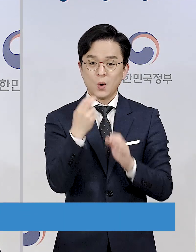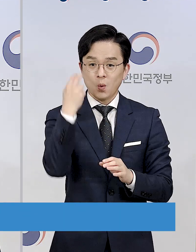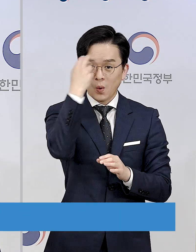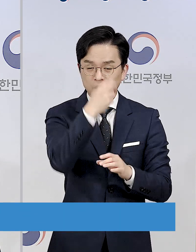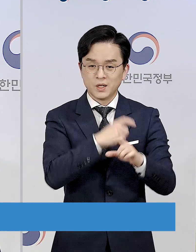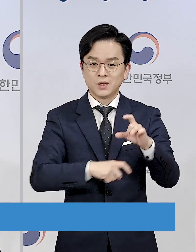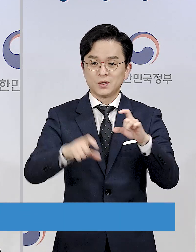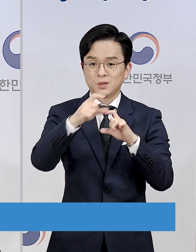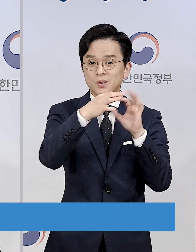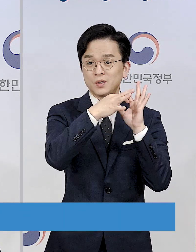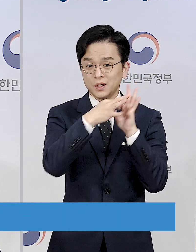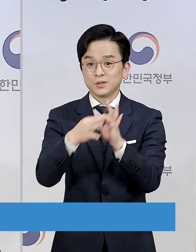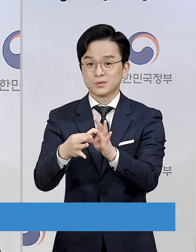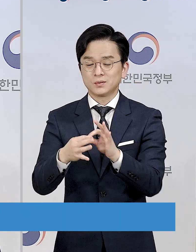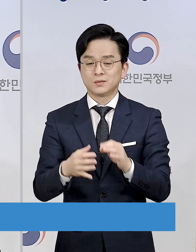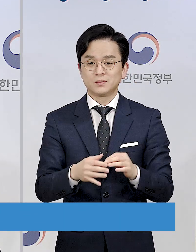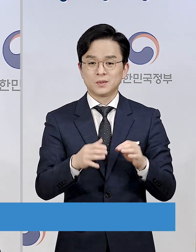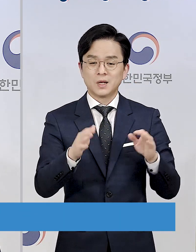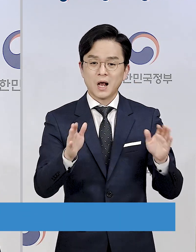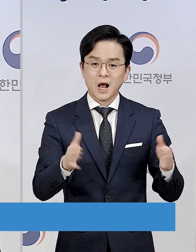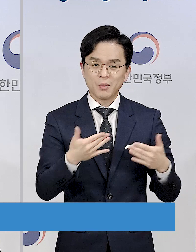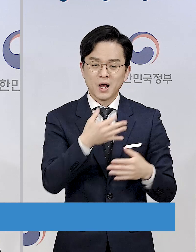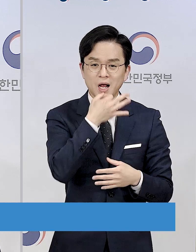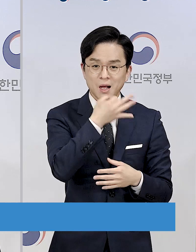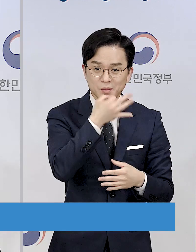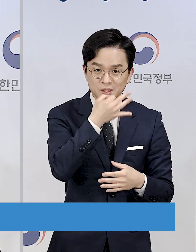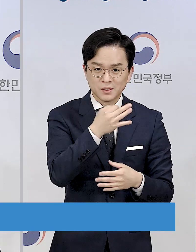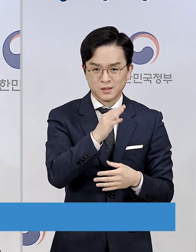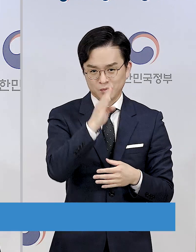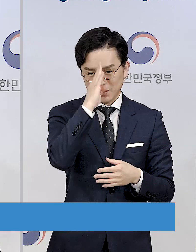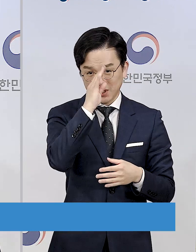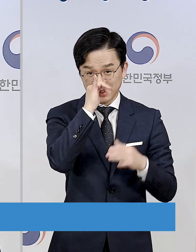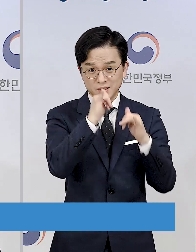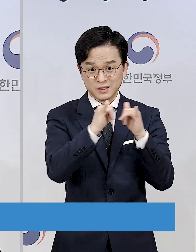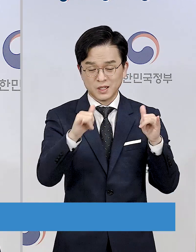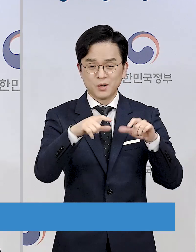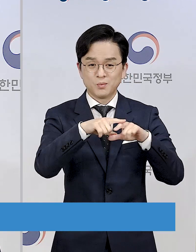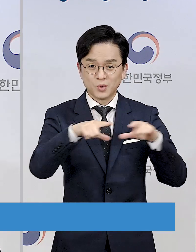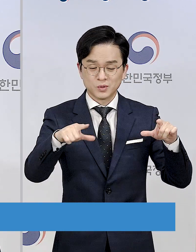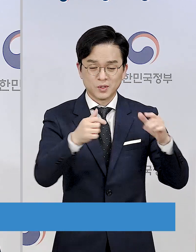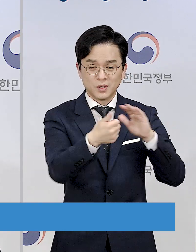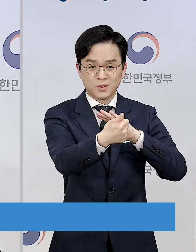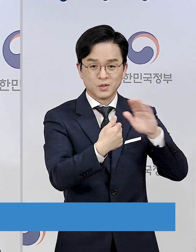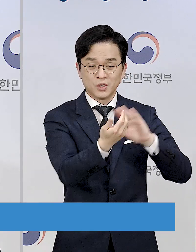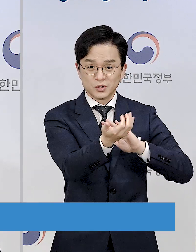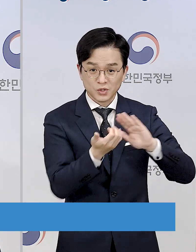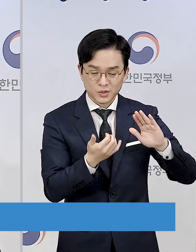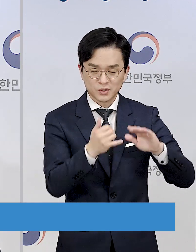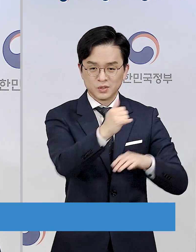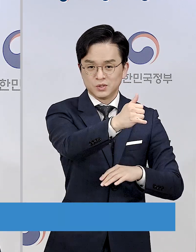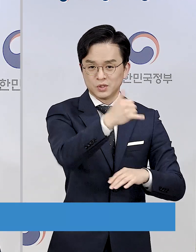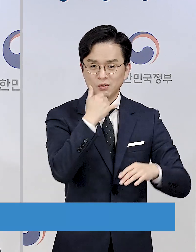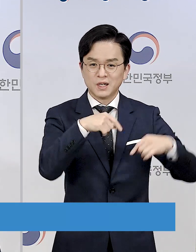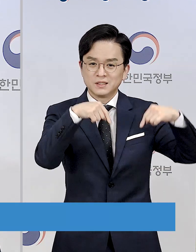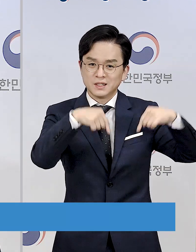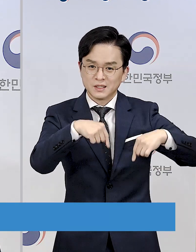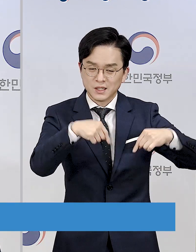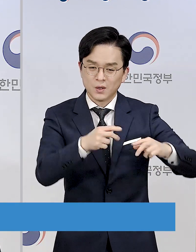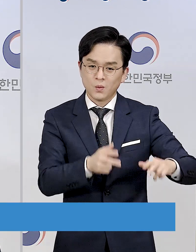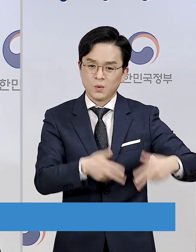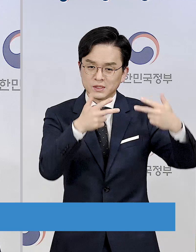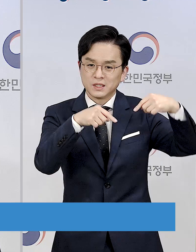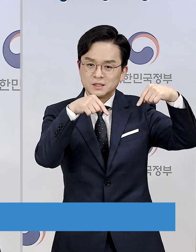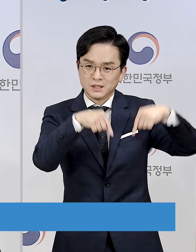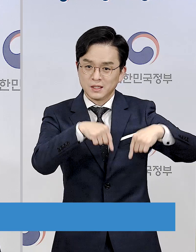의료기관 진입관리를 지속 강화해 나가겠습니다. 가벼운 감기 환자, 만성질환자는 전화상담, 처방,